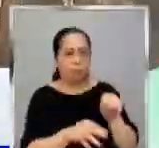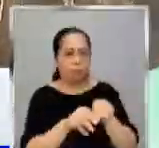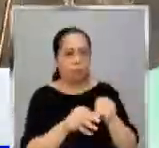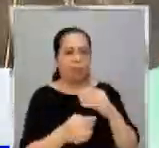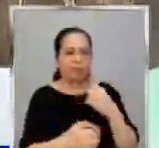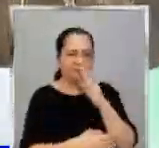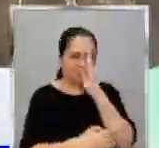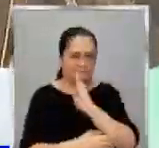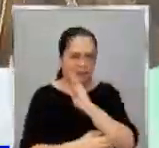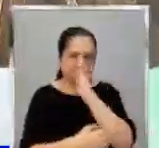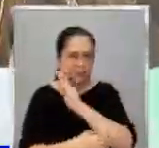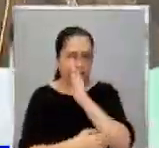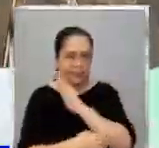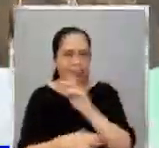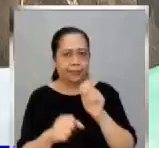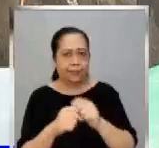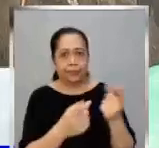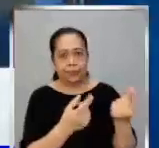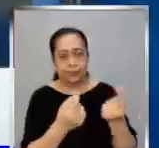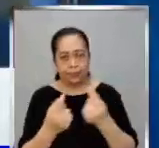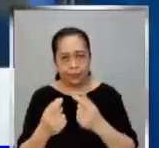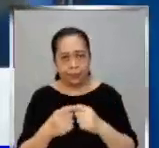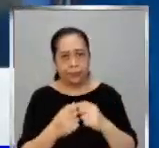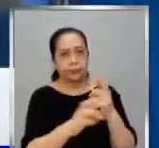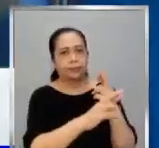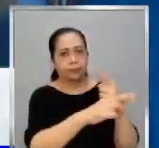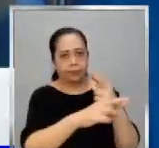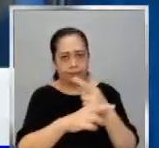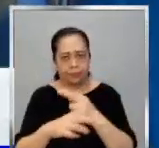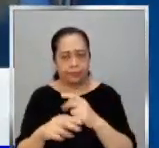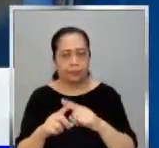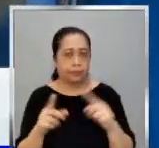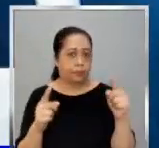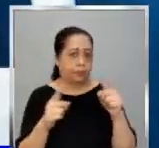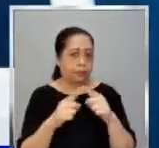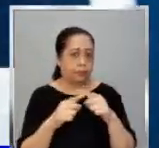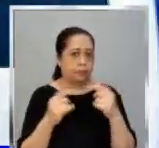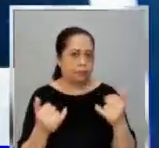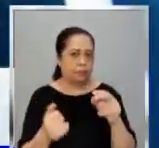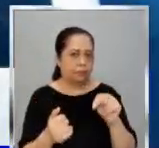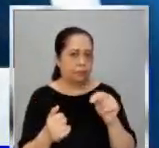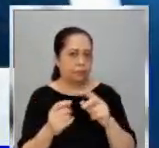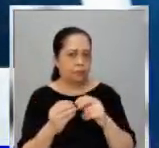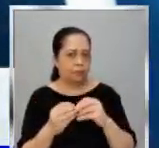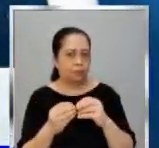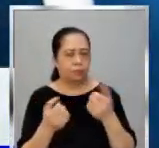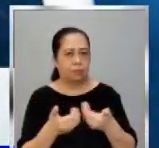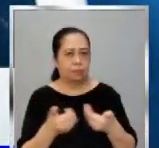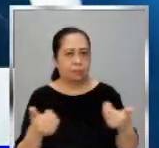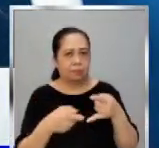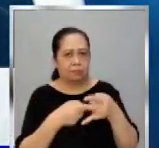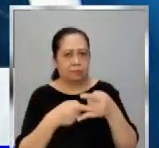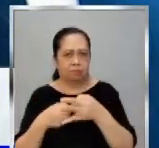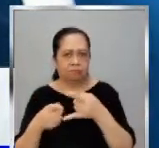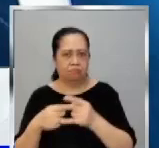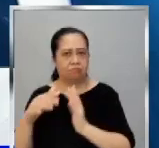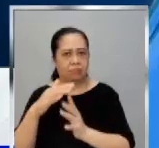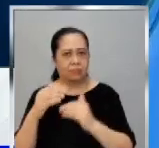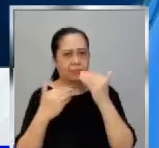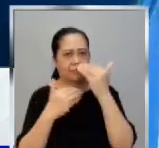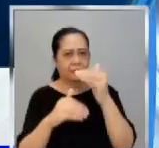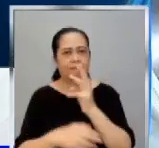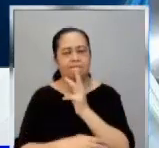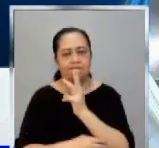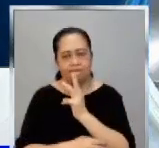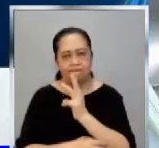pasilidad. Nagsasagawa na raw sila ng mga repair. Pero sa ngayon, kailangan daw paghatian ng mga apektadong customer ang limitadong supply